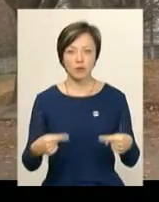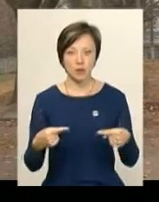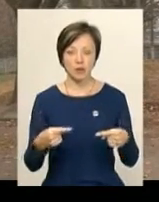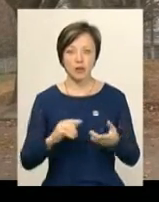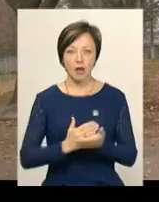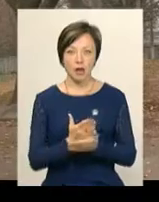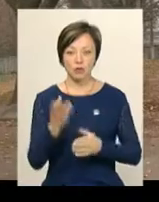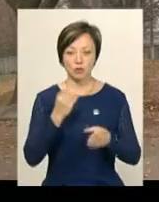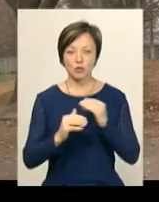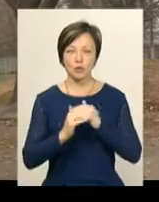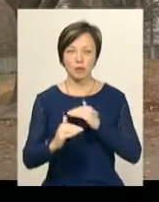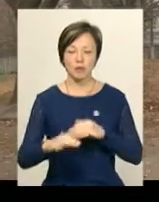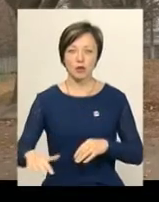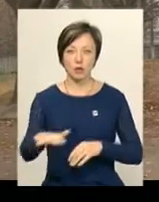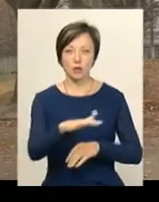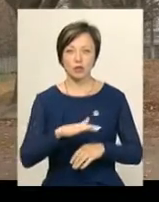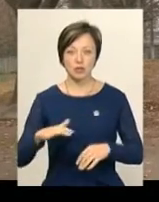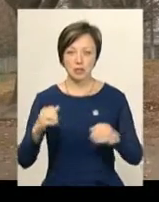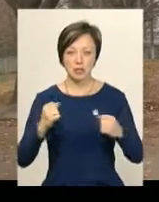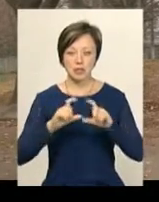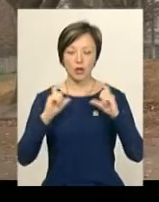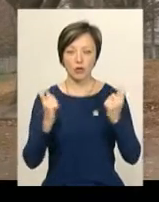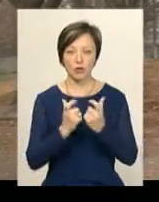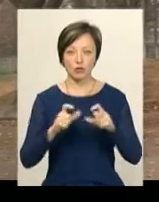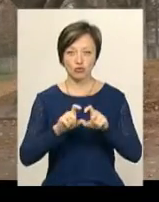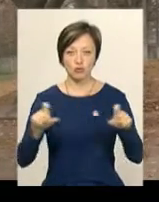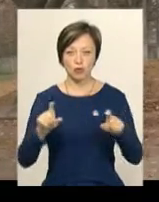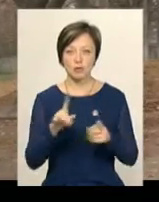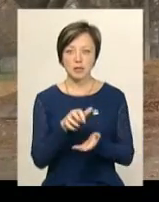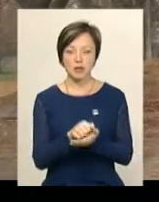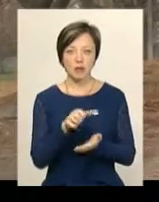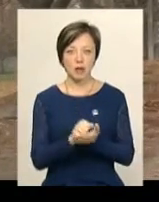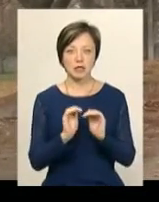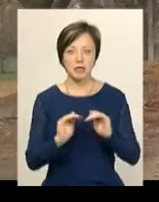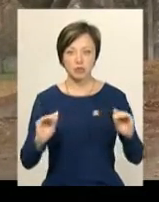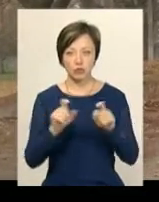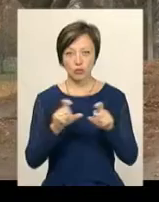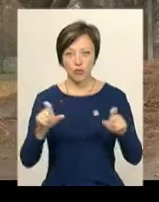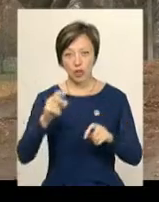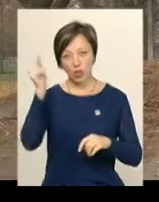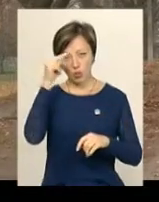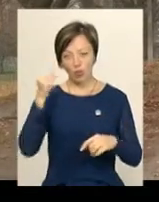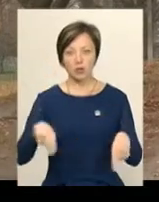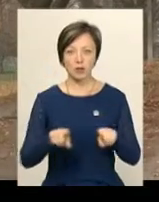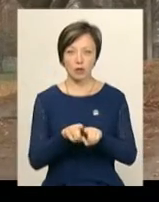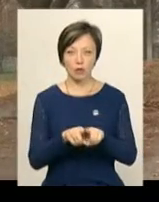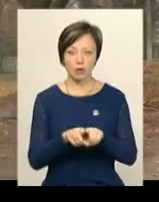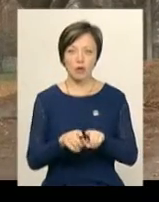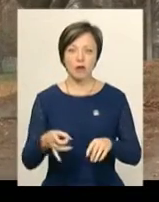якісний штучний майданчик на шкільному стадіоні, щоб в ньому займалися учні школи на уроках, а також